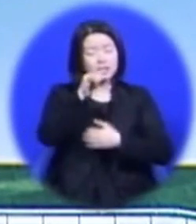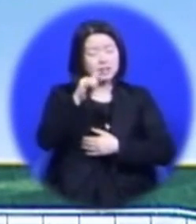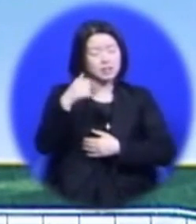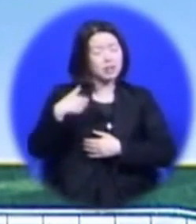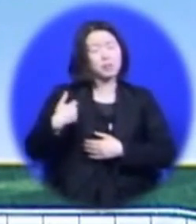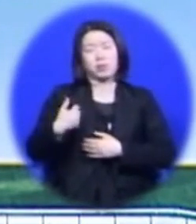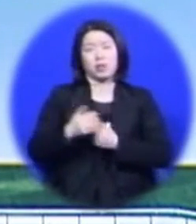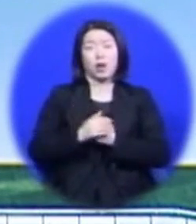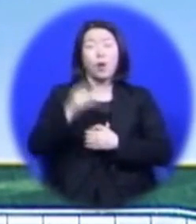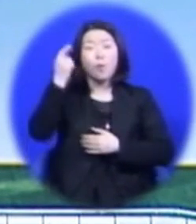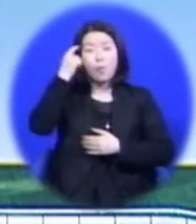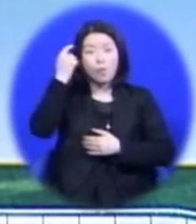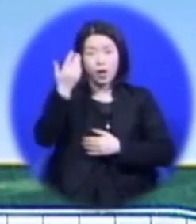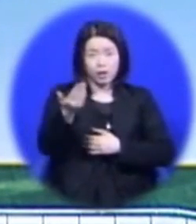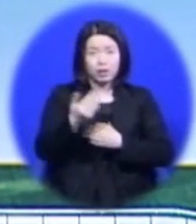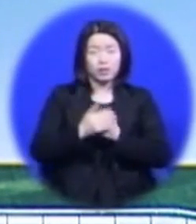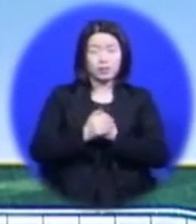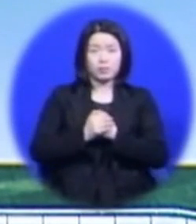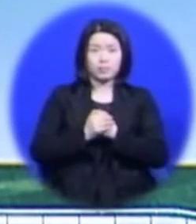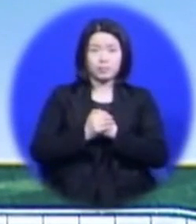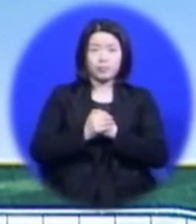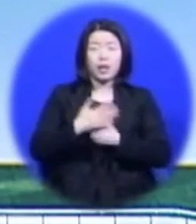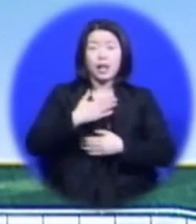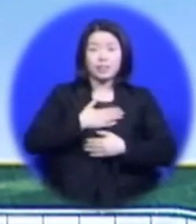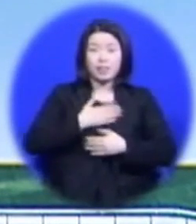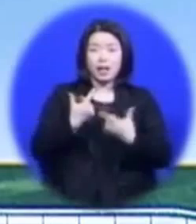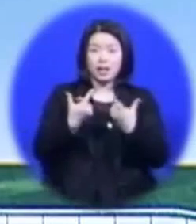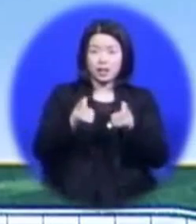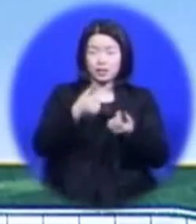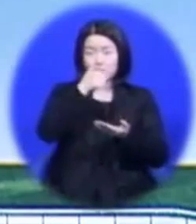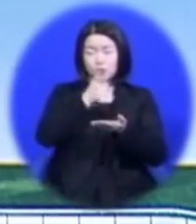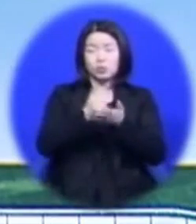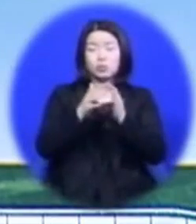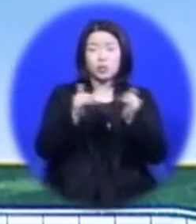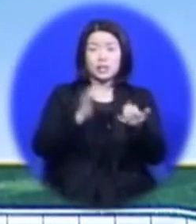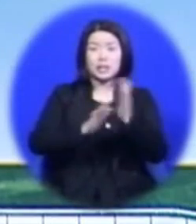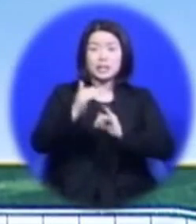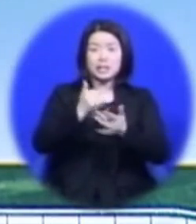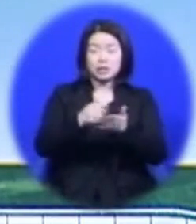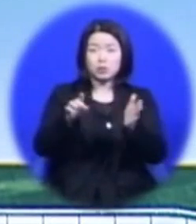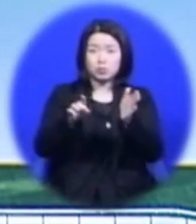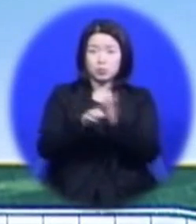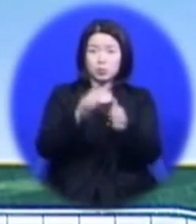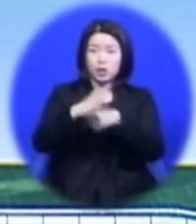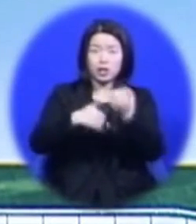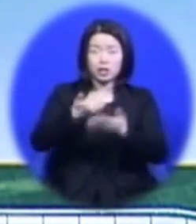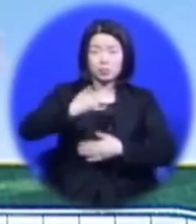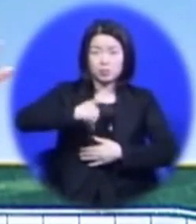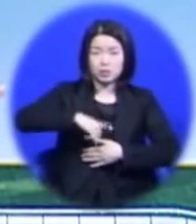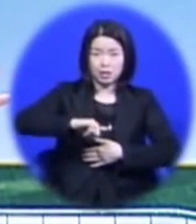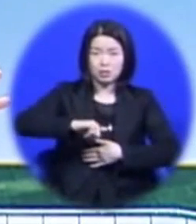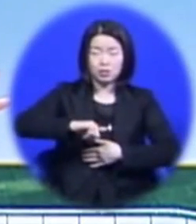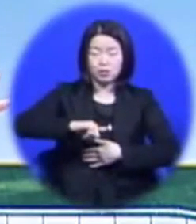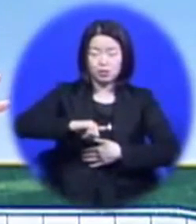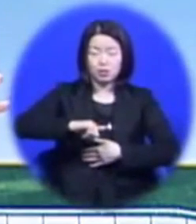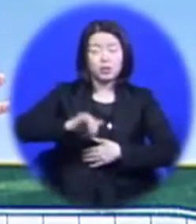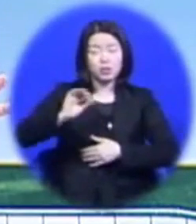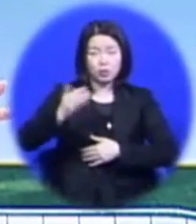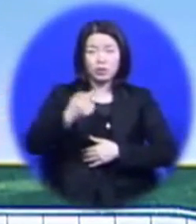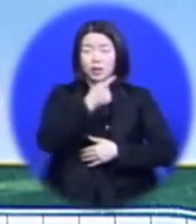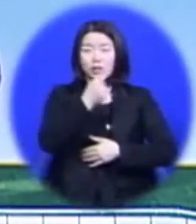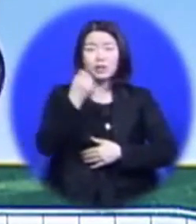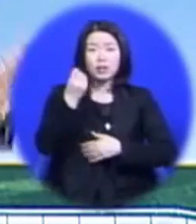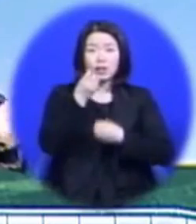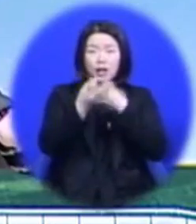왜 그럴까요? 나 같은 죄인이 예수 믿고 하나님 자녀가 됐다는 이야기 할 거라면 하지 마세요.